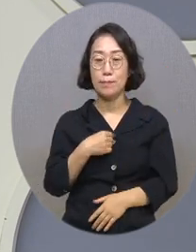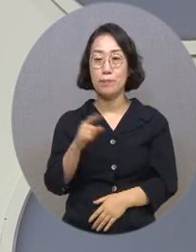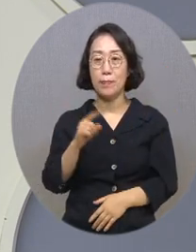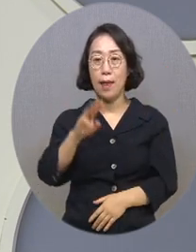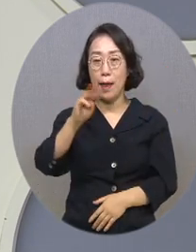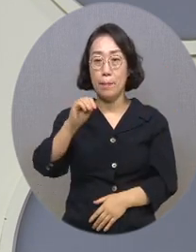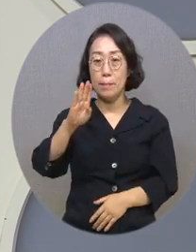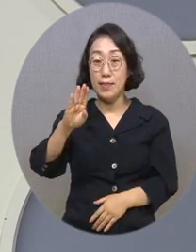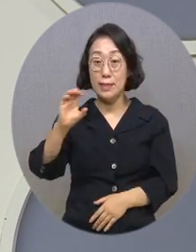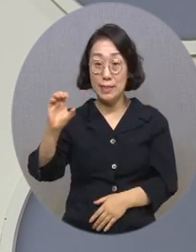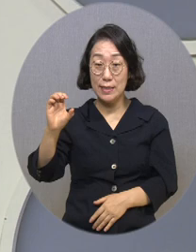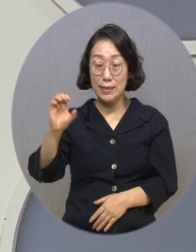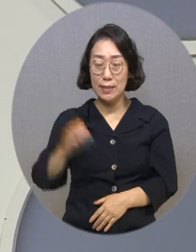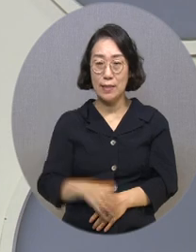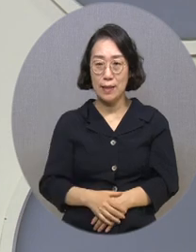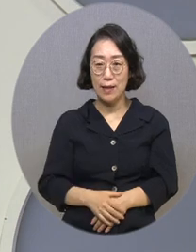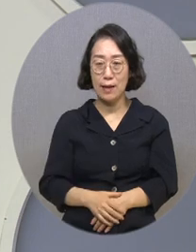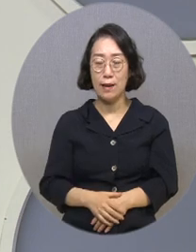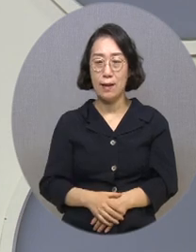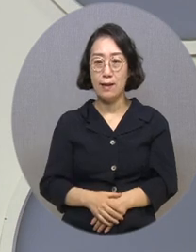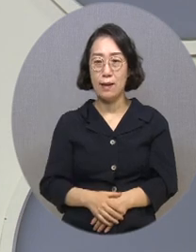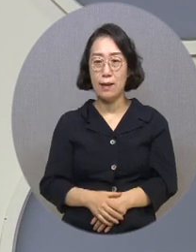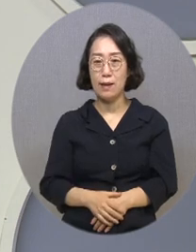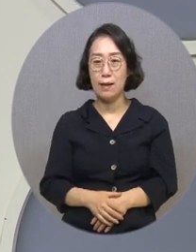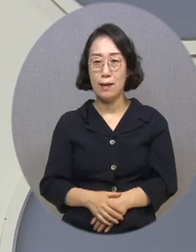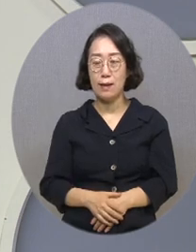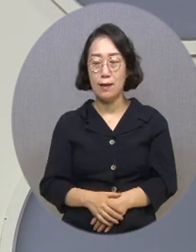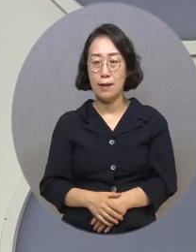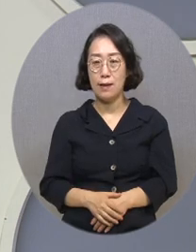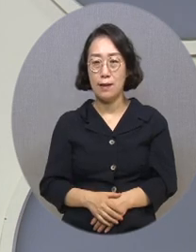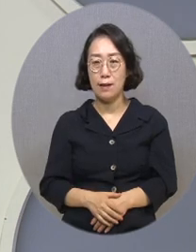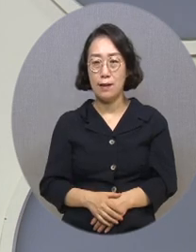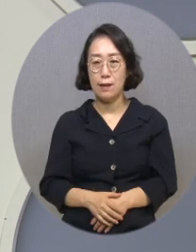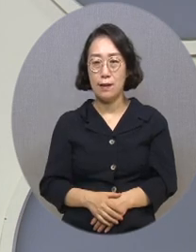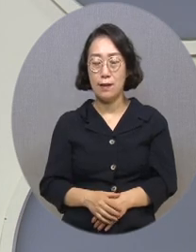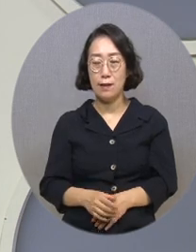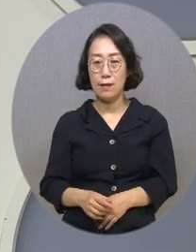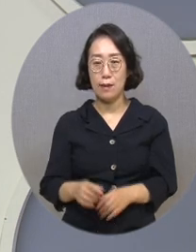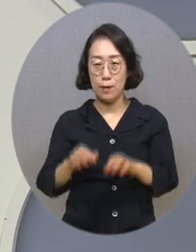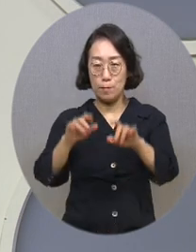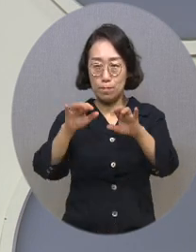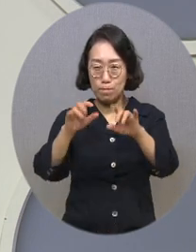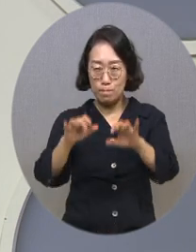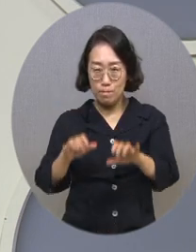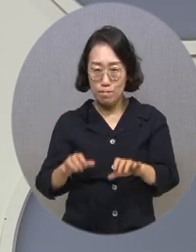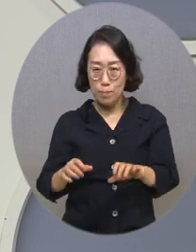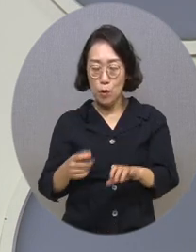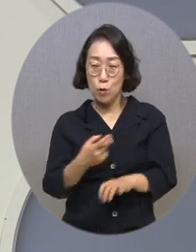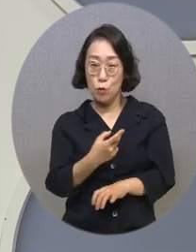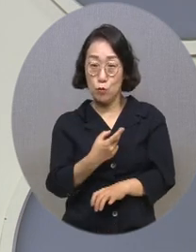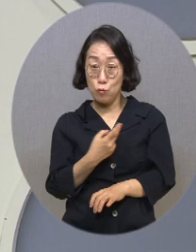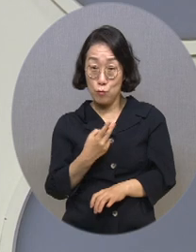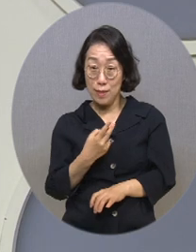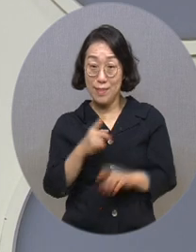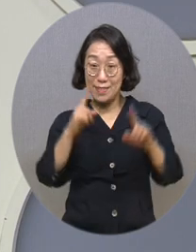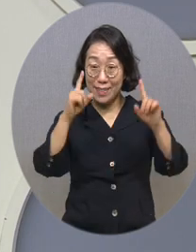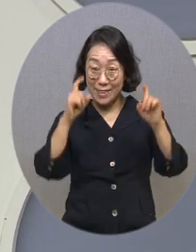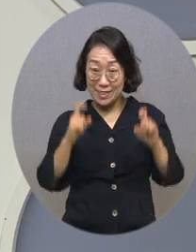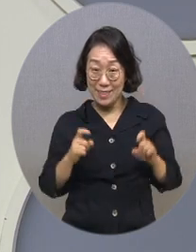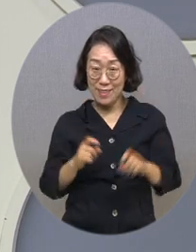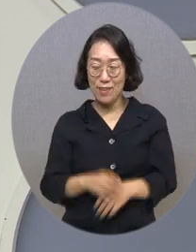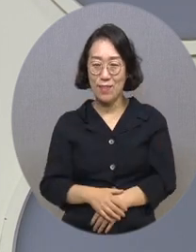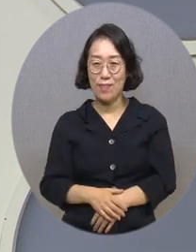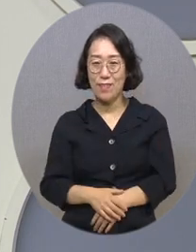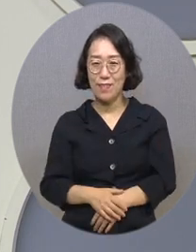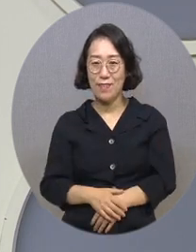MBC에다 이제 기사를 쓸 때인데 MBC 기사를 한번 저하고 찍은 사진을 한번 올려봤어요. 안